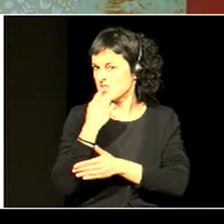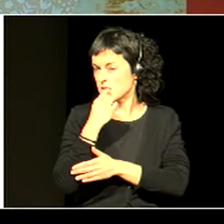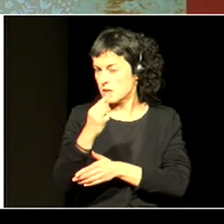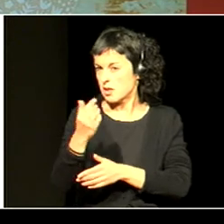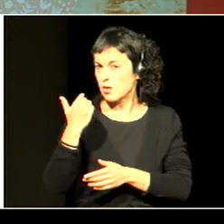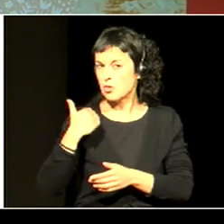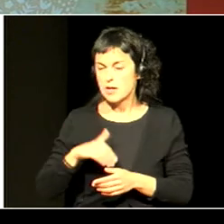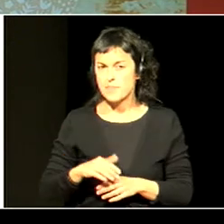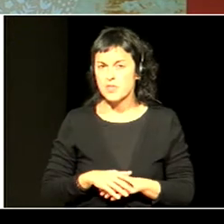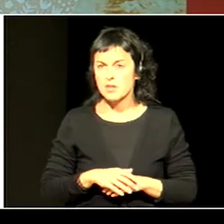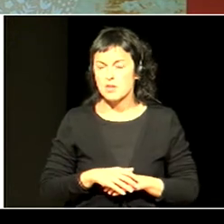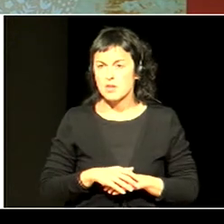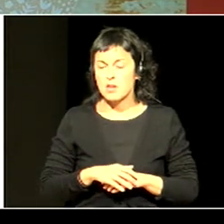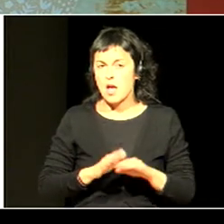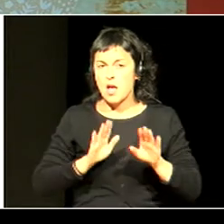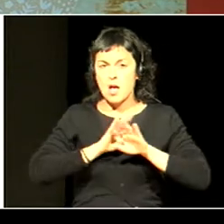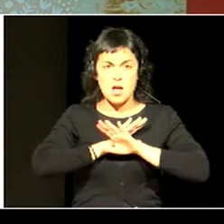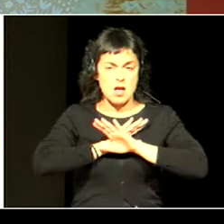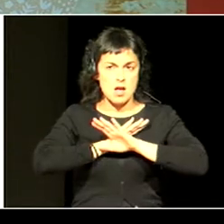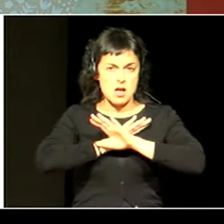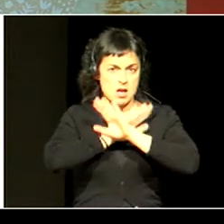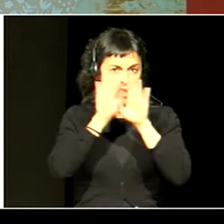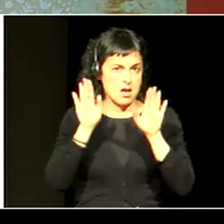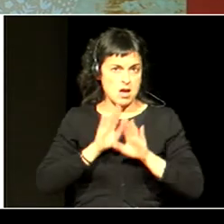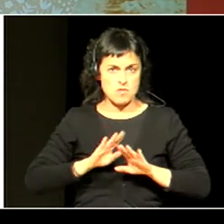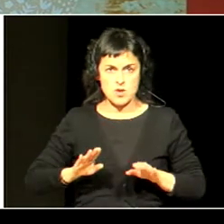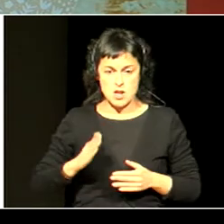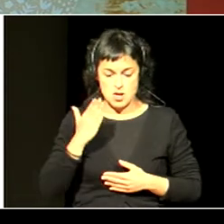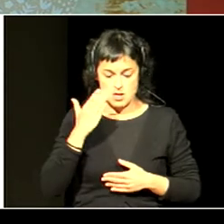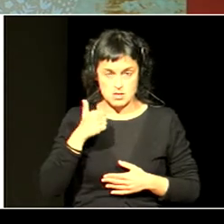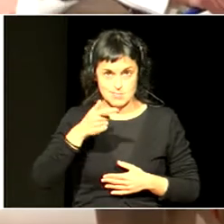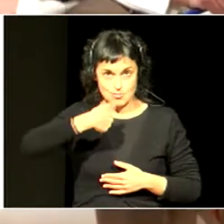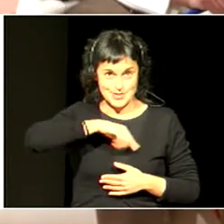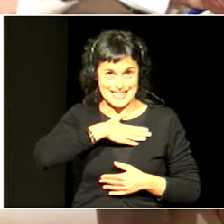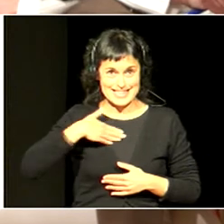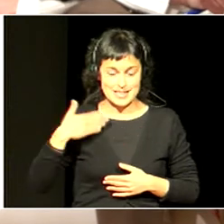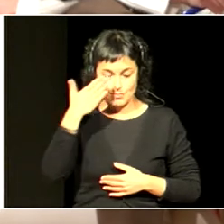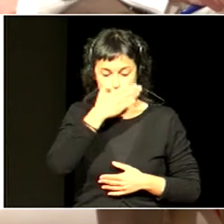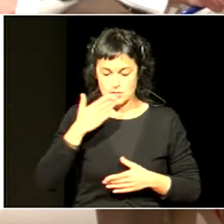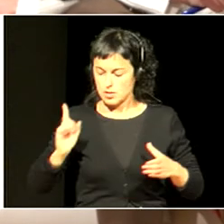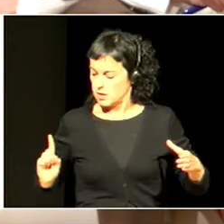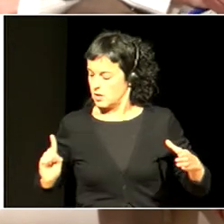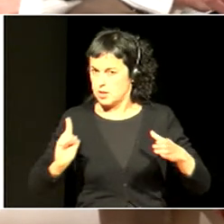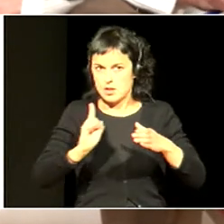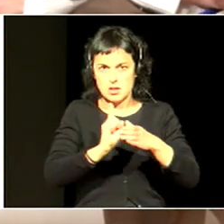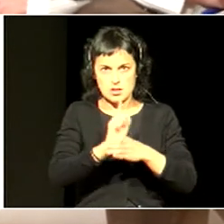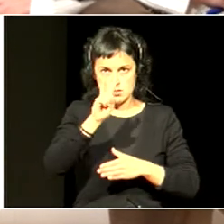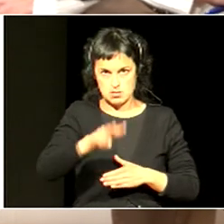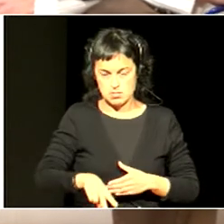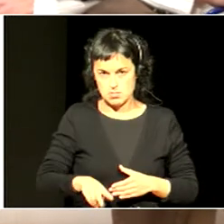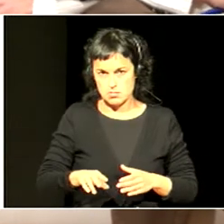azken finean, gu eskola inklusibua izan nahi dugula, ez da, behintzat, sare